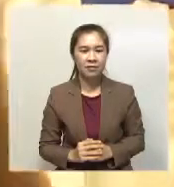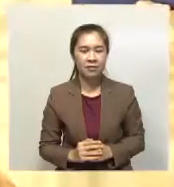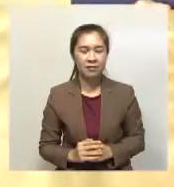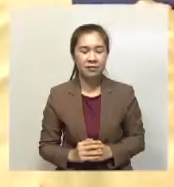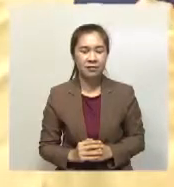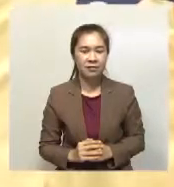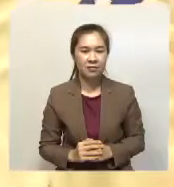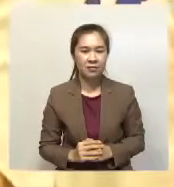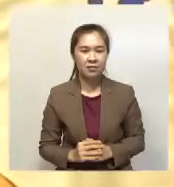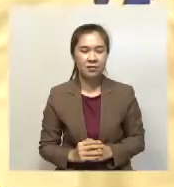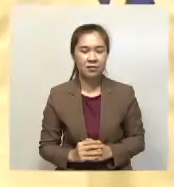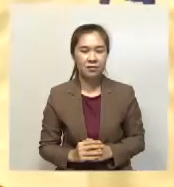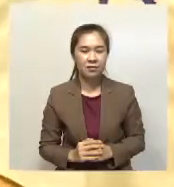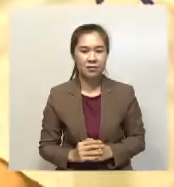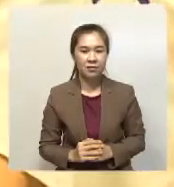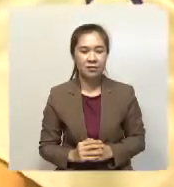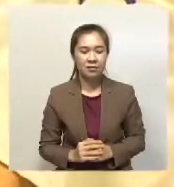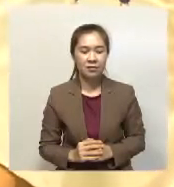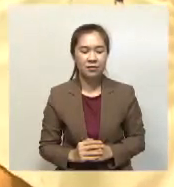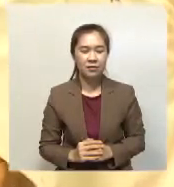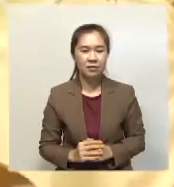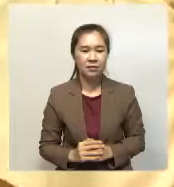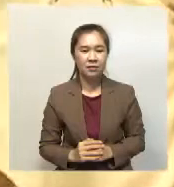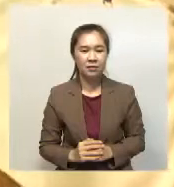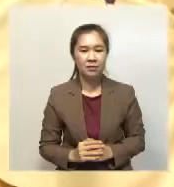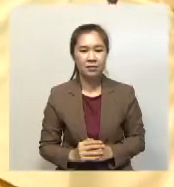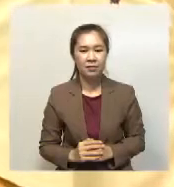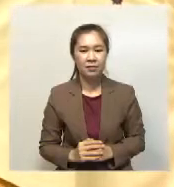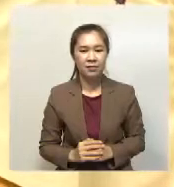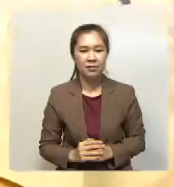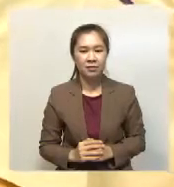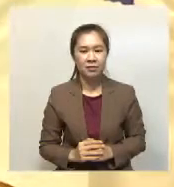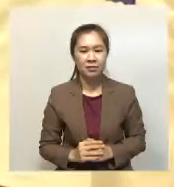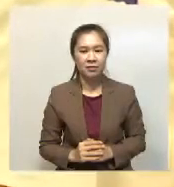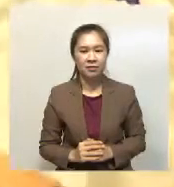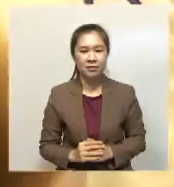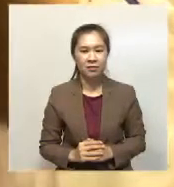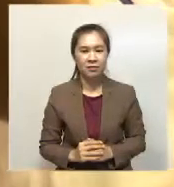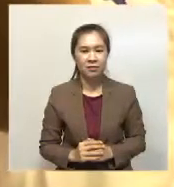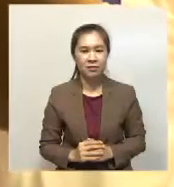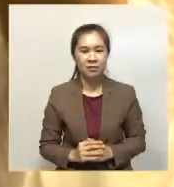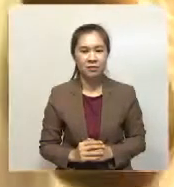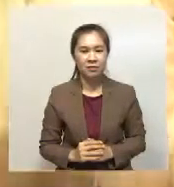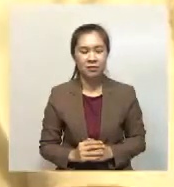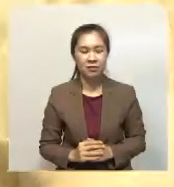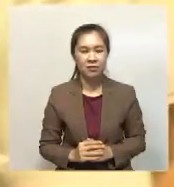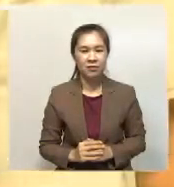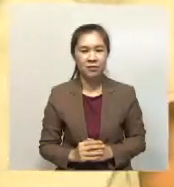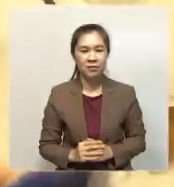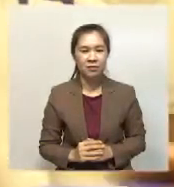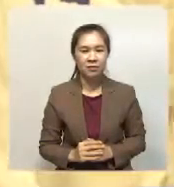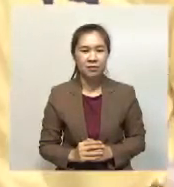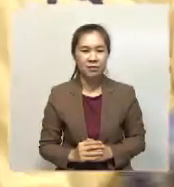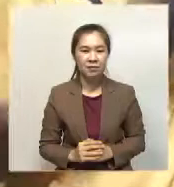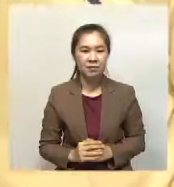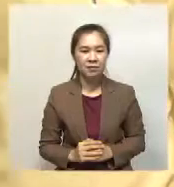คก็ลงมาตรงนี้ลงสถานีนี้อย่างที่ญี่ปุ่นหรือไทยเนี่ยที่เขาทำผมดูในโทรทัศน์นะสถานีนี้รถไฟจอดปั้